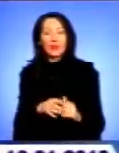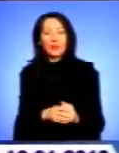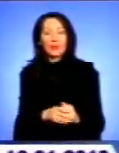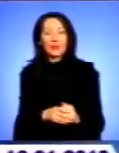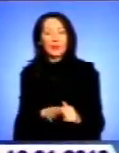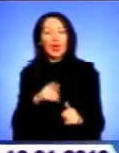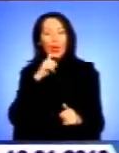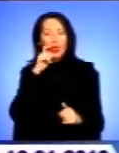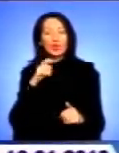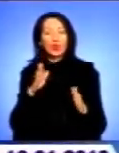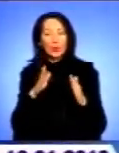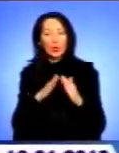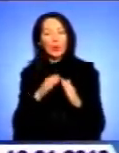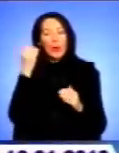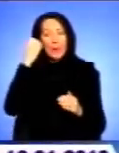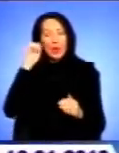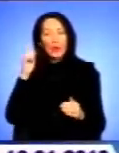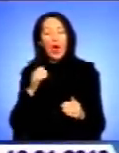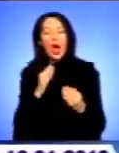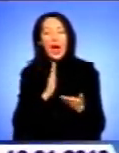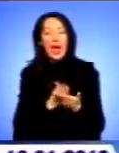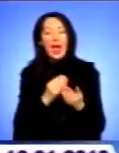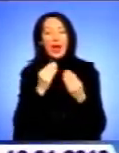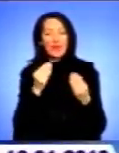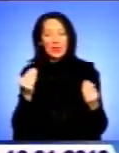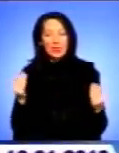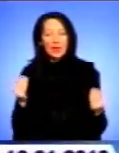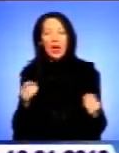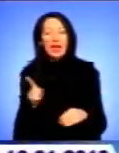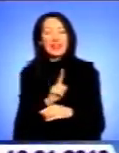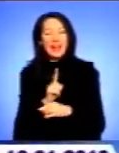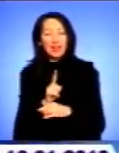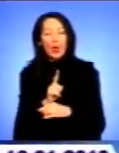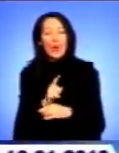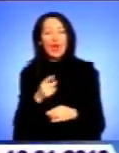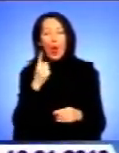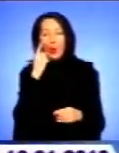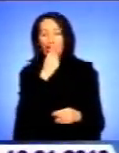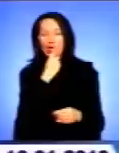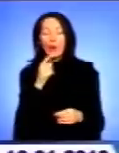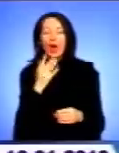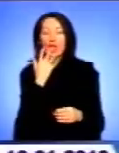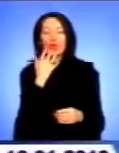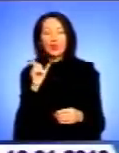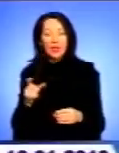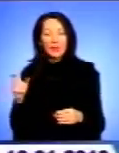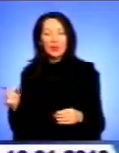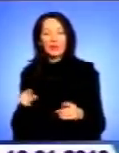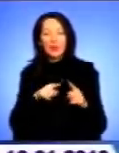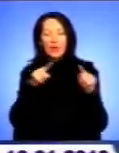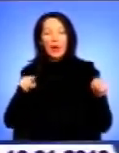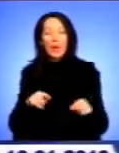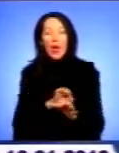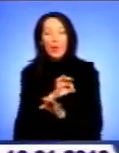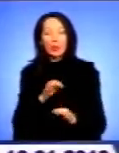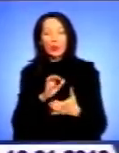В Українському домі «Перемога» відбулася виставка «Тернопіль очима іноземців». У рамках проєктів «Ознайомтесь Україною» та «Тернопіль